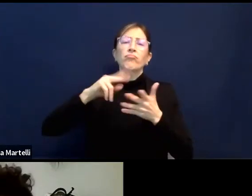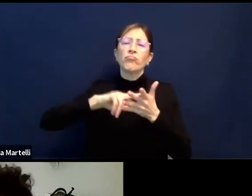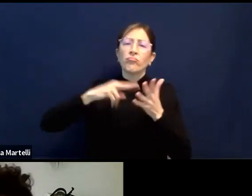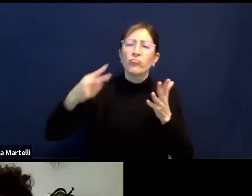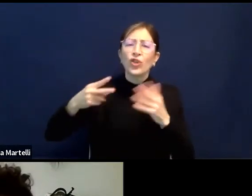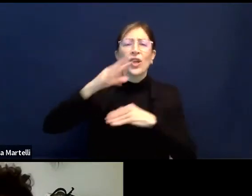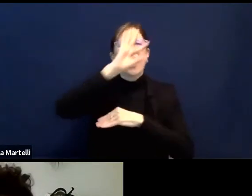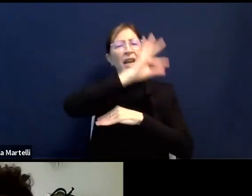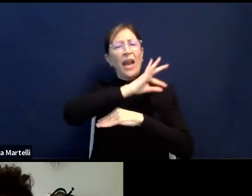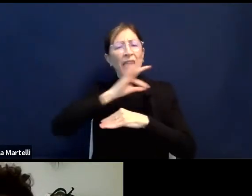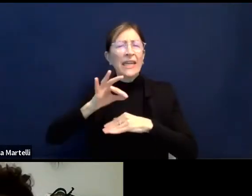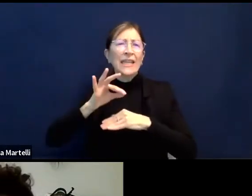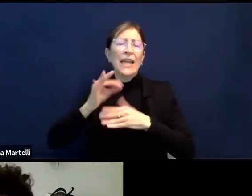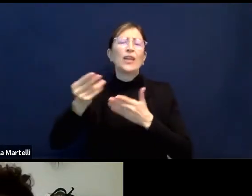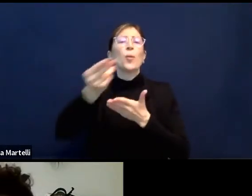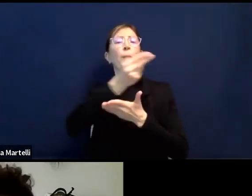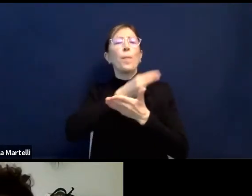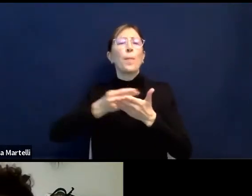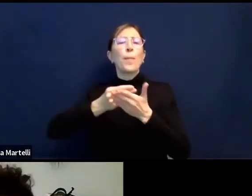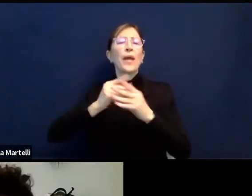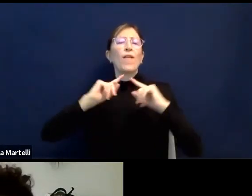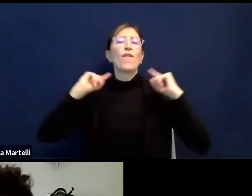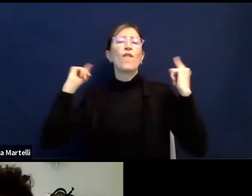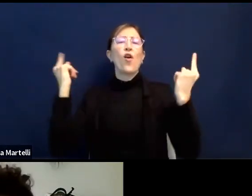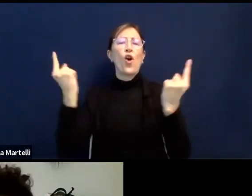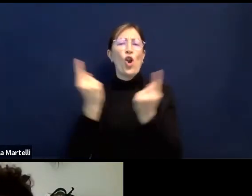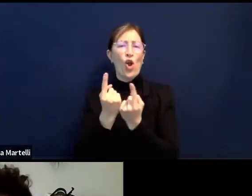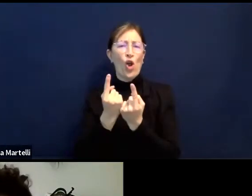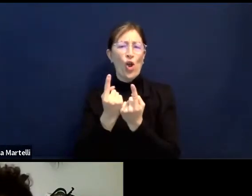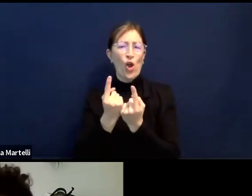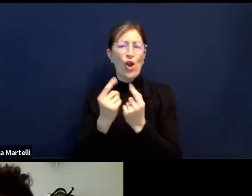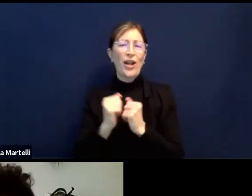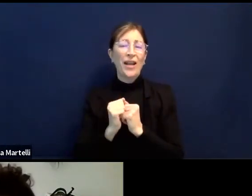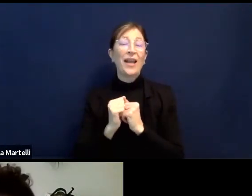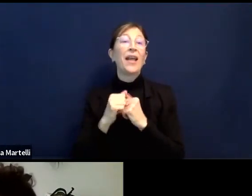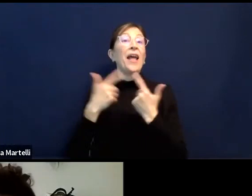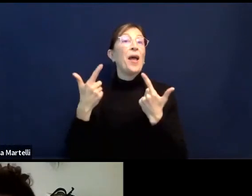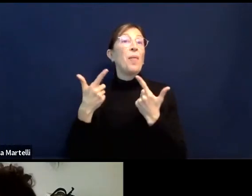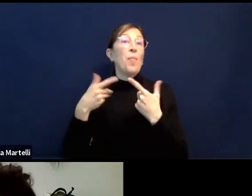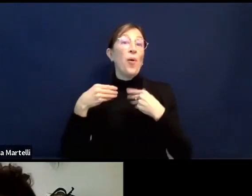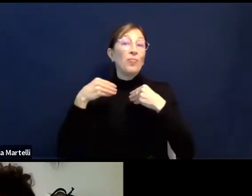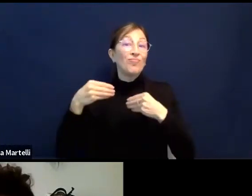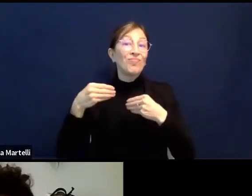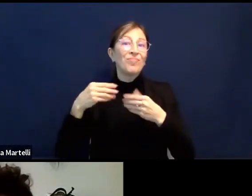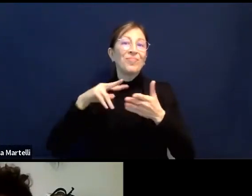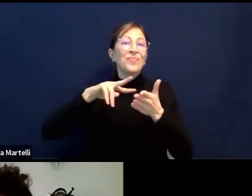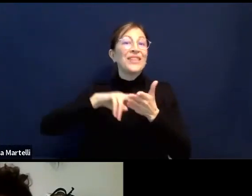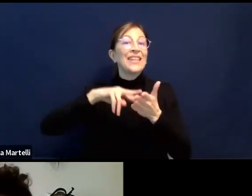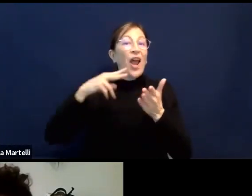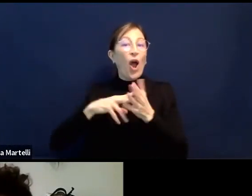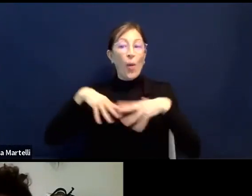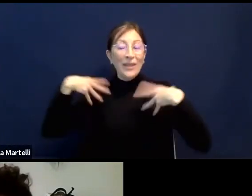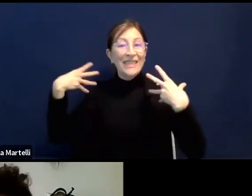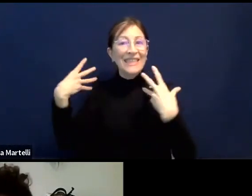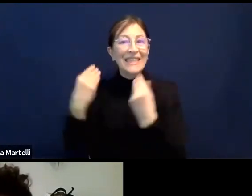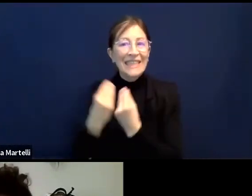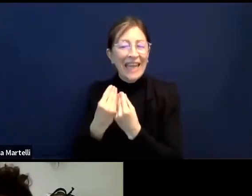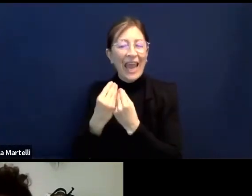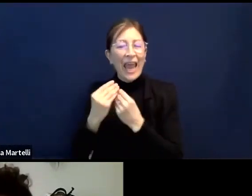svolge attività di formazione presso i futuri geometri, quindi tecnici, per sensibilizzarli al